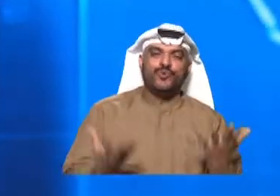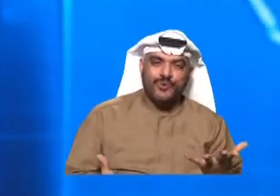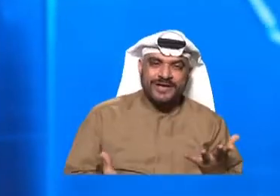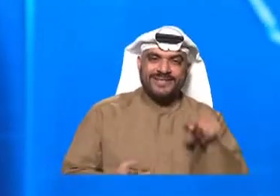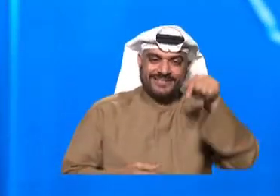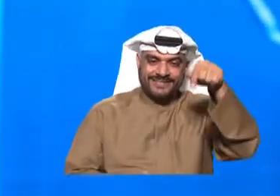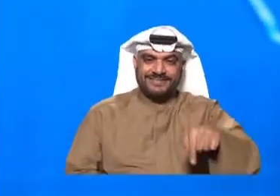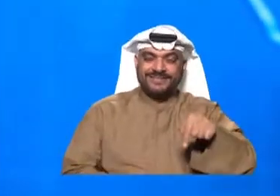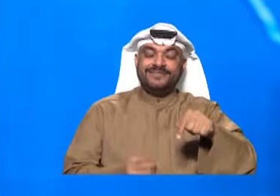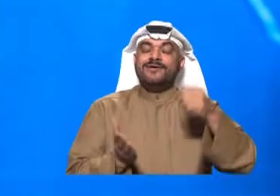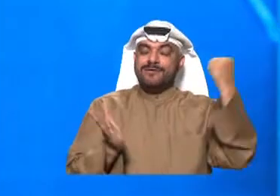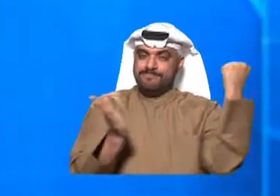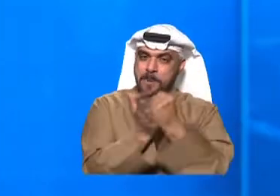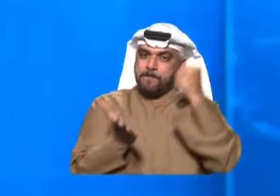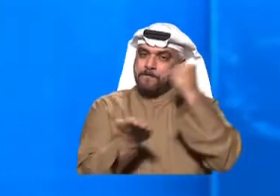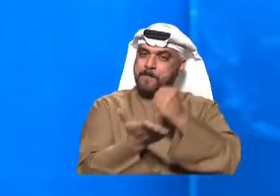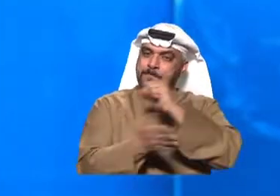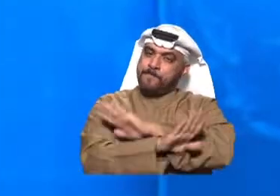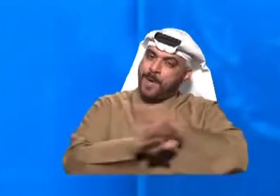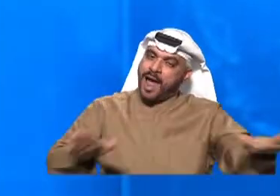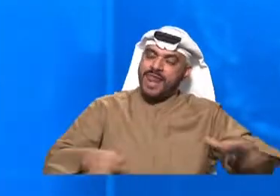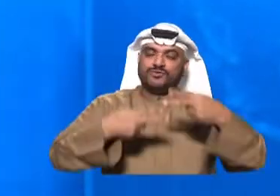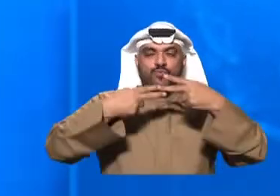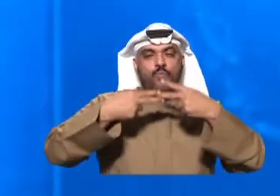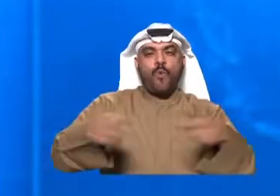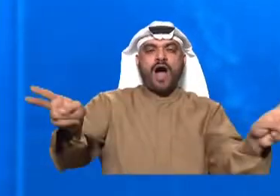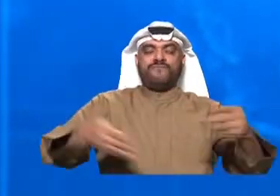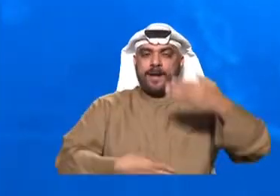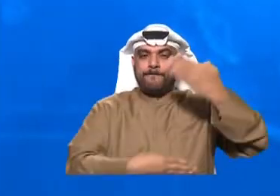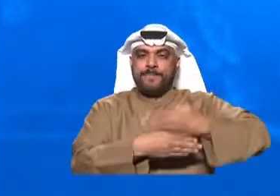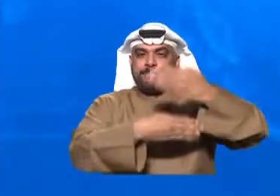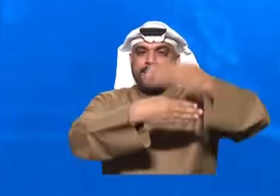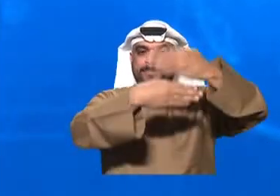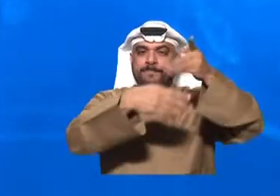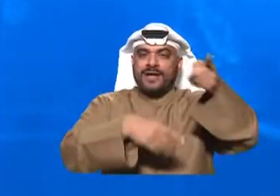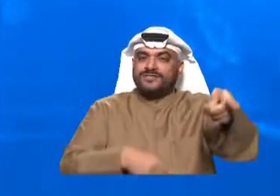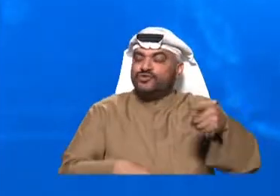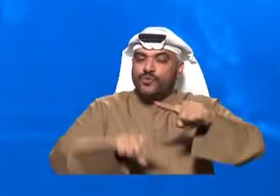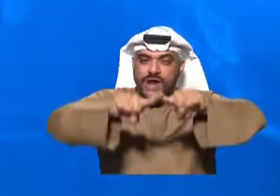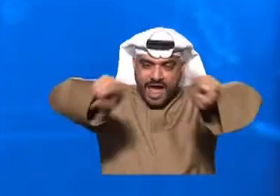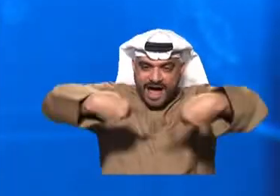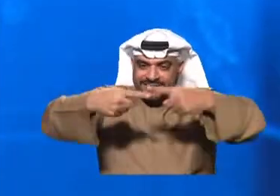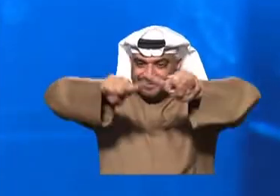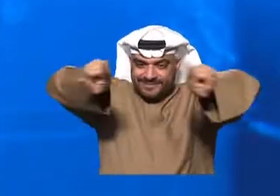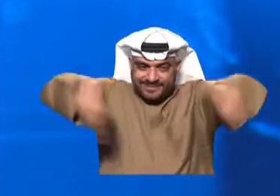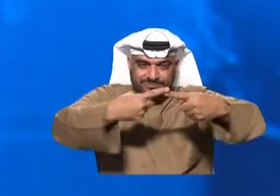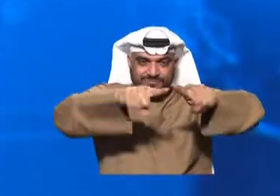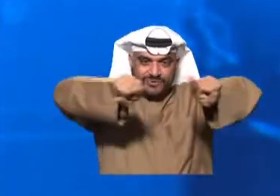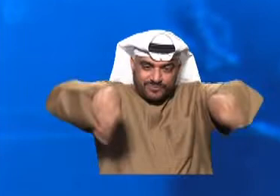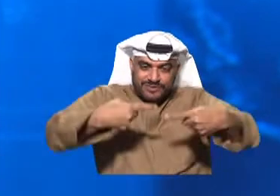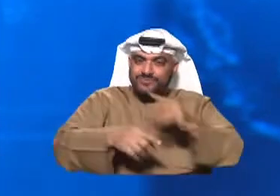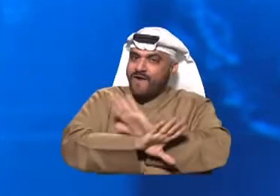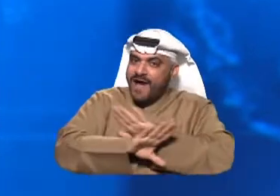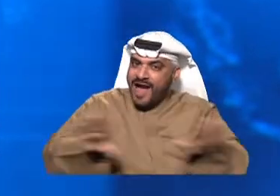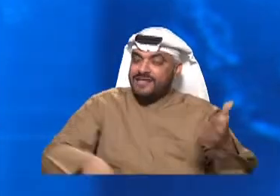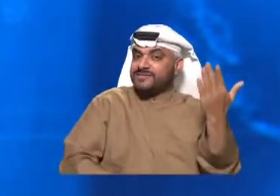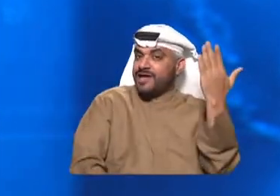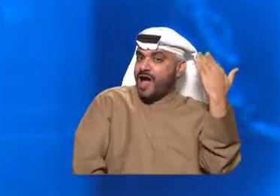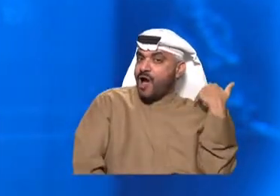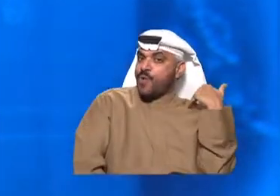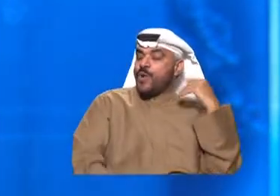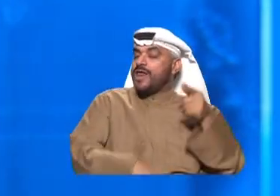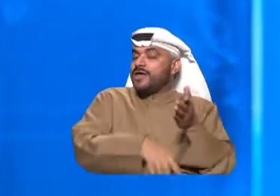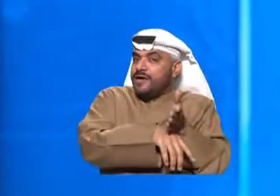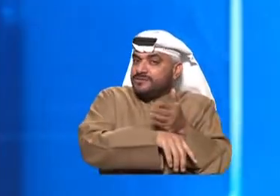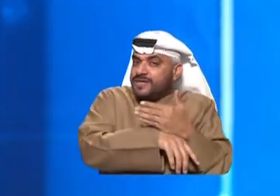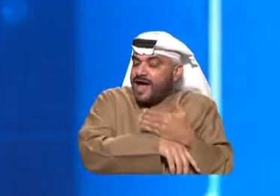الأخير ستصدر أذونات البناء، وكانت قد أعلنت في السابق أنها ستصدر في ديسمبر الماضي. سبب التأخير